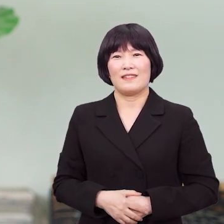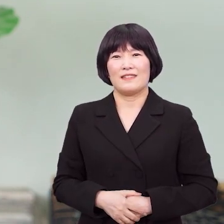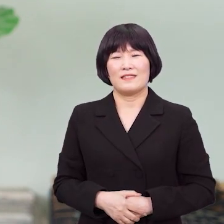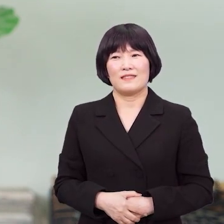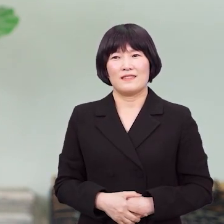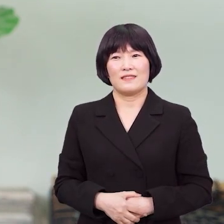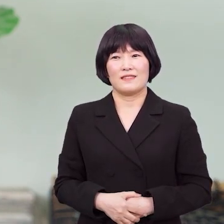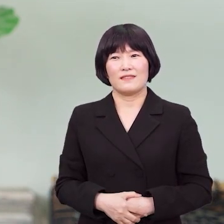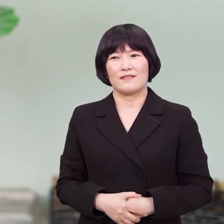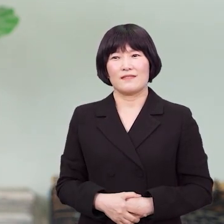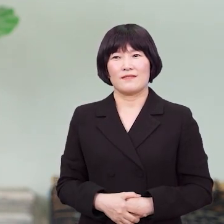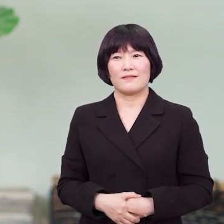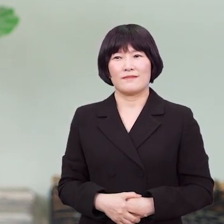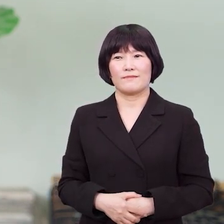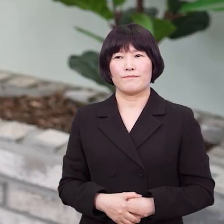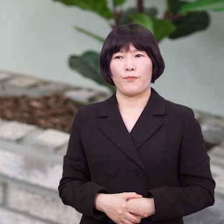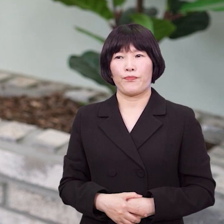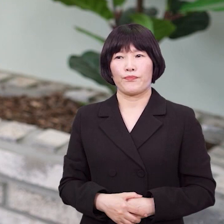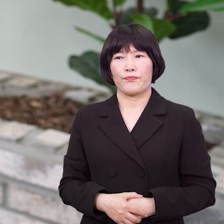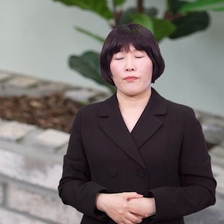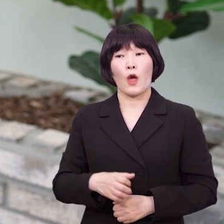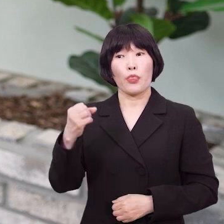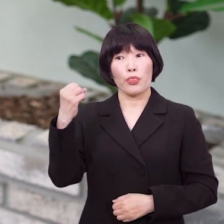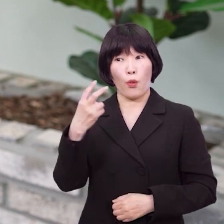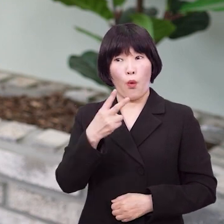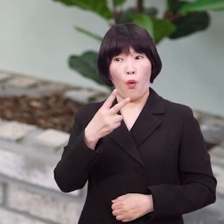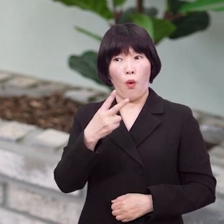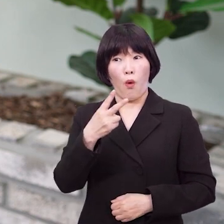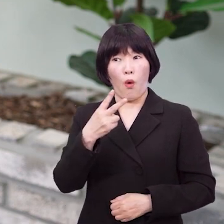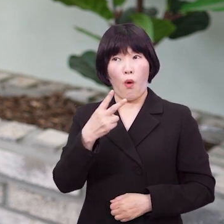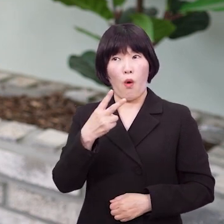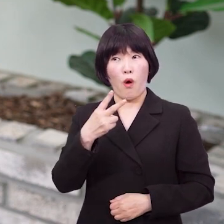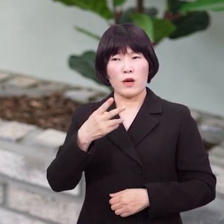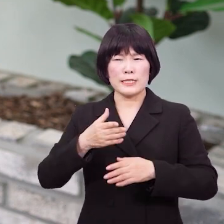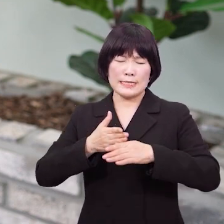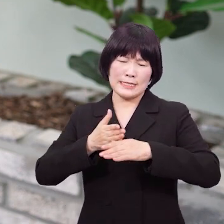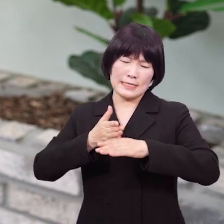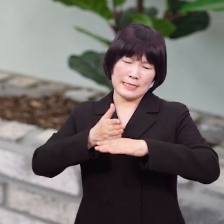자신감도 생겼습니다. 또한 한 분도